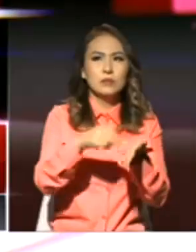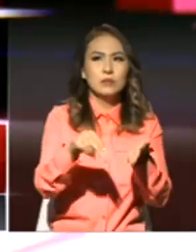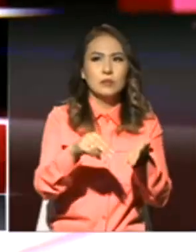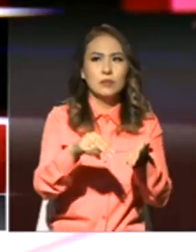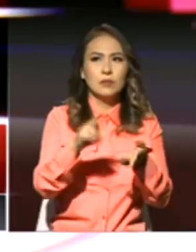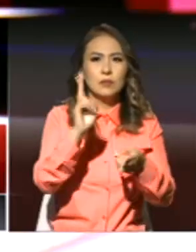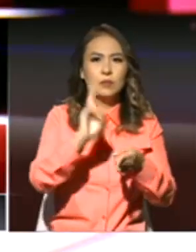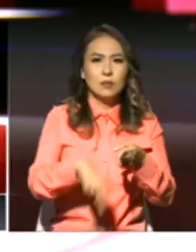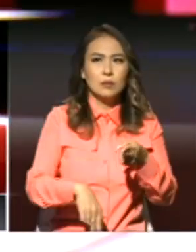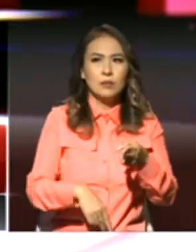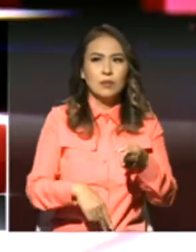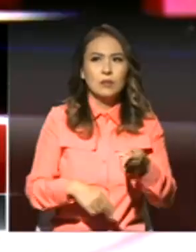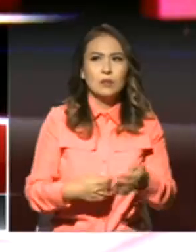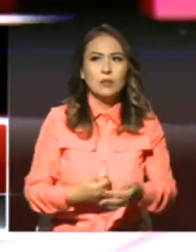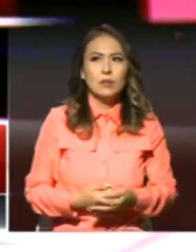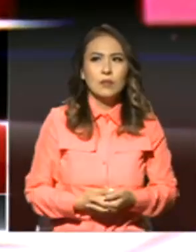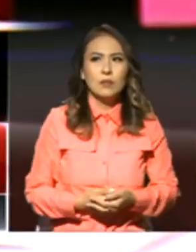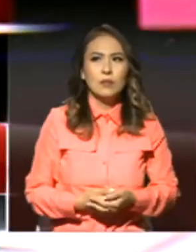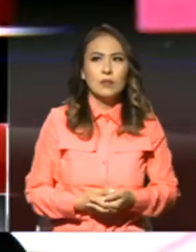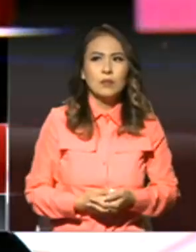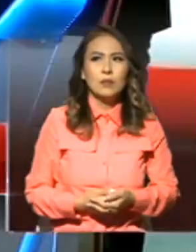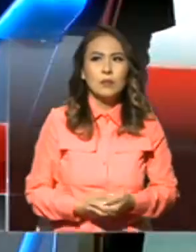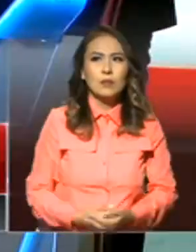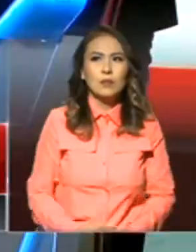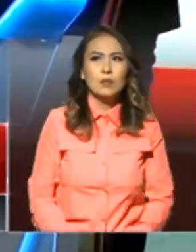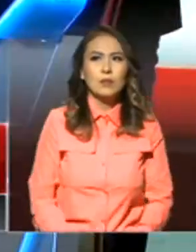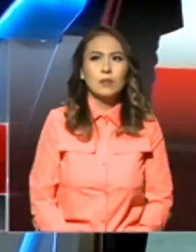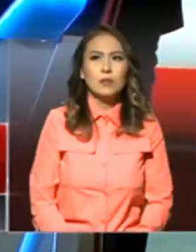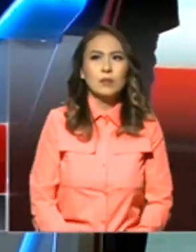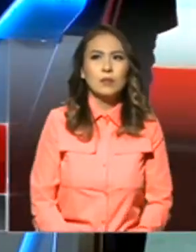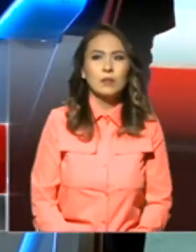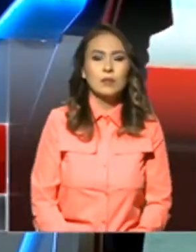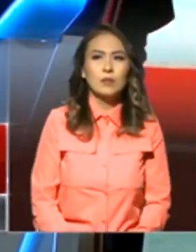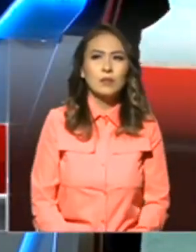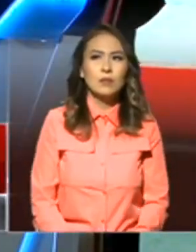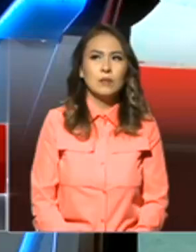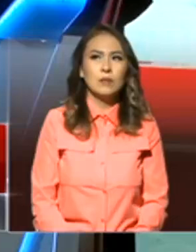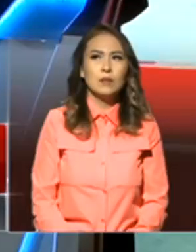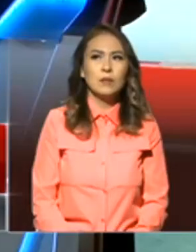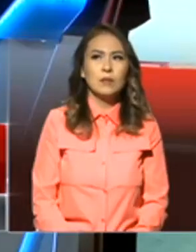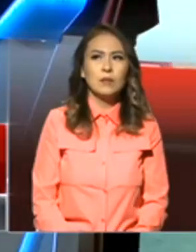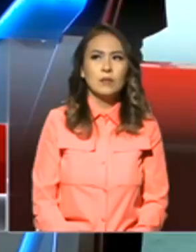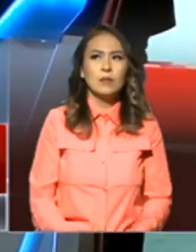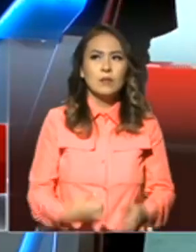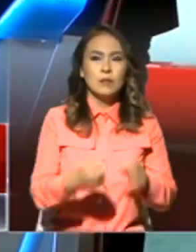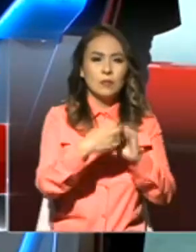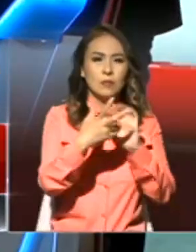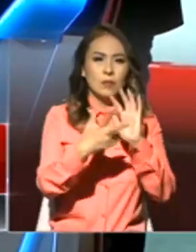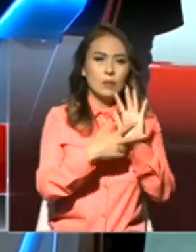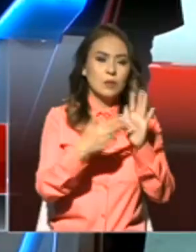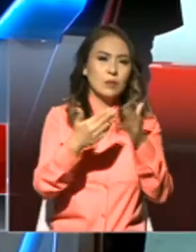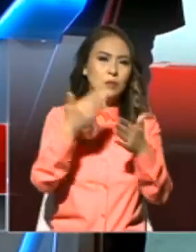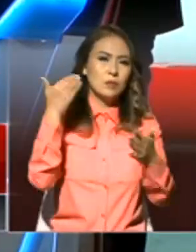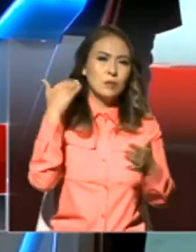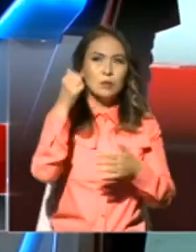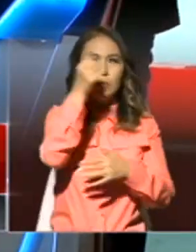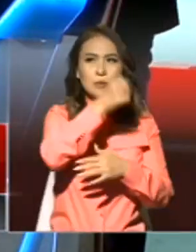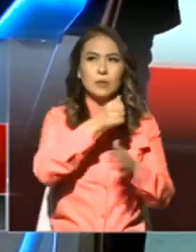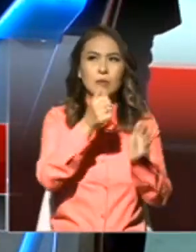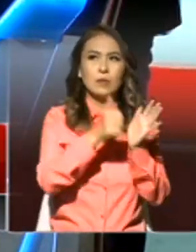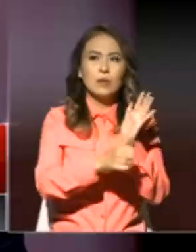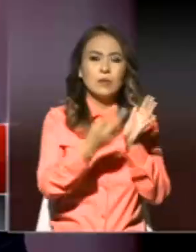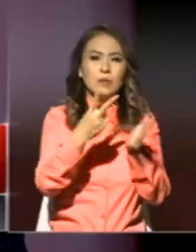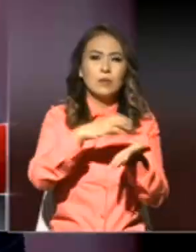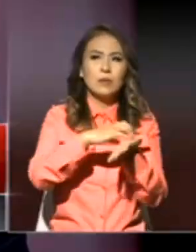бітті сонымен. Мен 50-ге келемін. Жоқ, олай деп қараңғылай айтуға болмайды. Мысалы, 18 жыл алған үйлер, 18 жыл бағамен алған 2 бөлмелі үй 60.